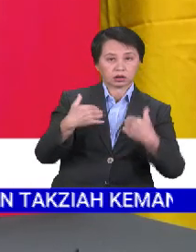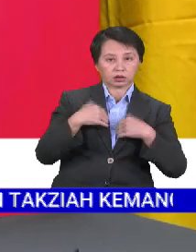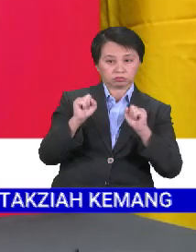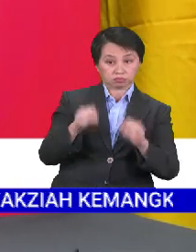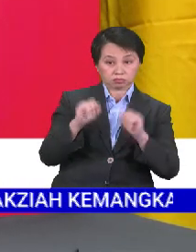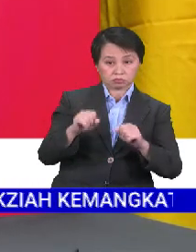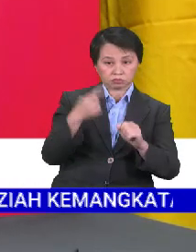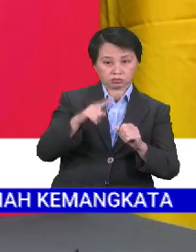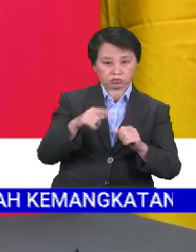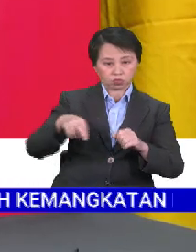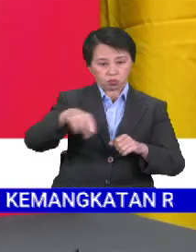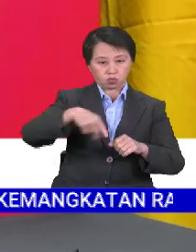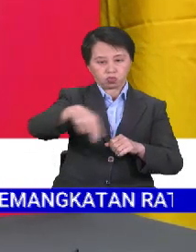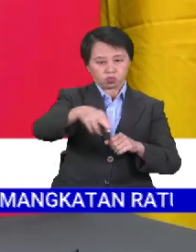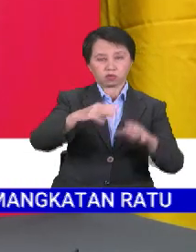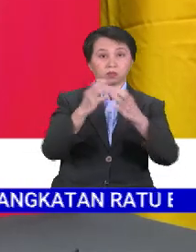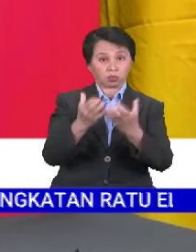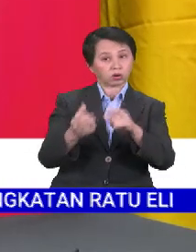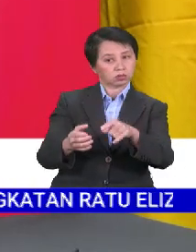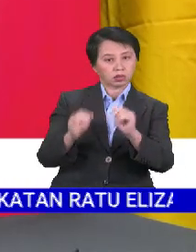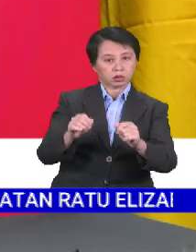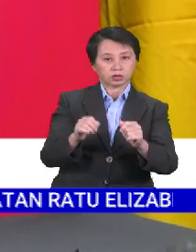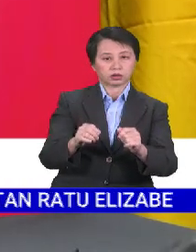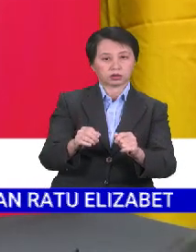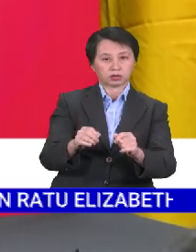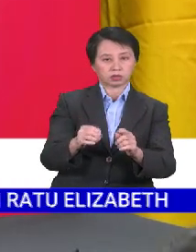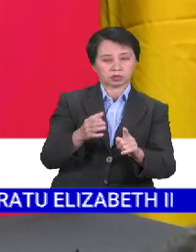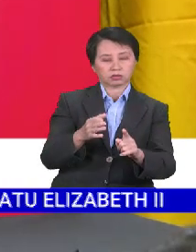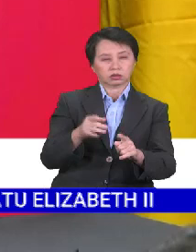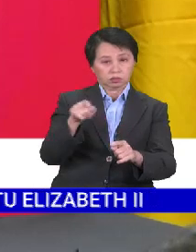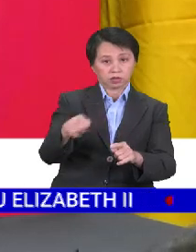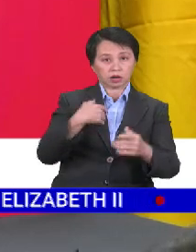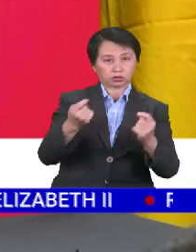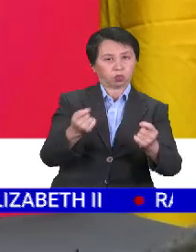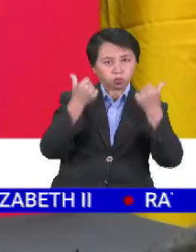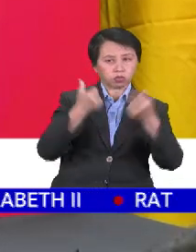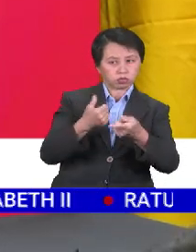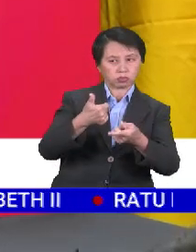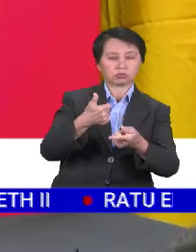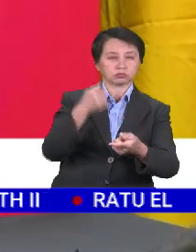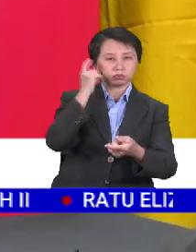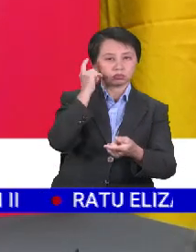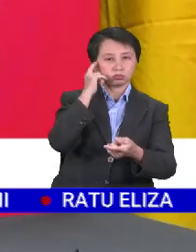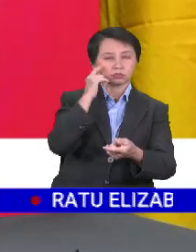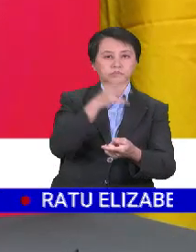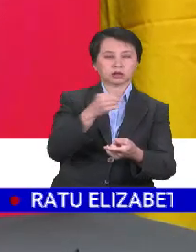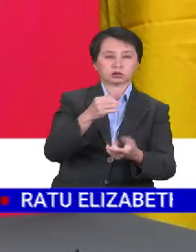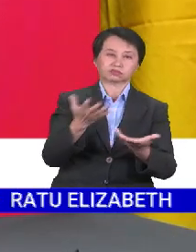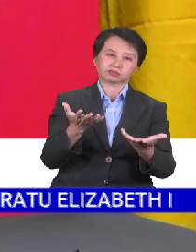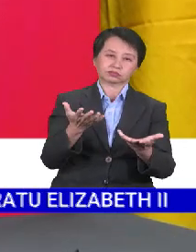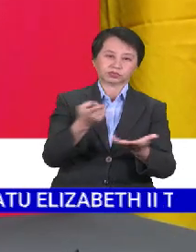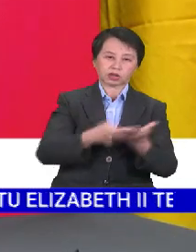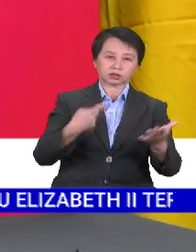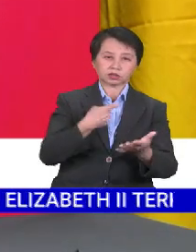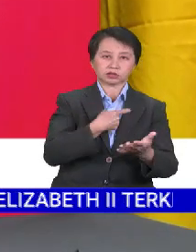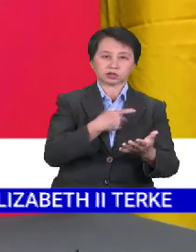kemampuan untuk memegang bola dan juga serangan-serangan yang sangat efektif. Mereka mempunyai kepantasan dan sebagainya. So,